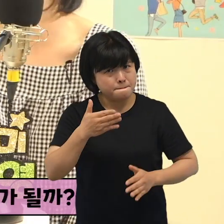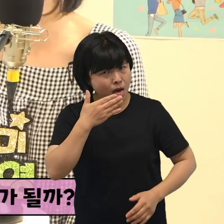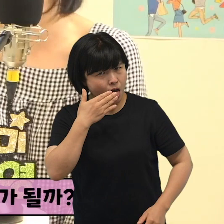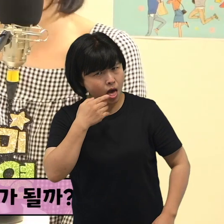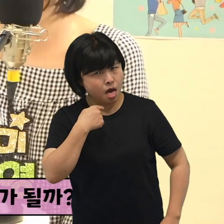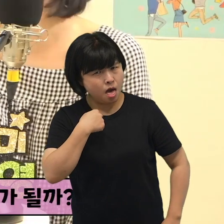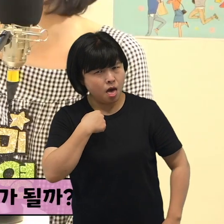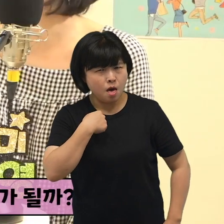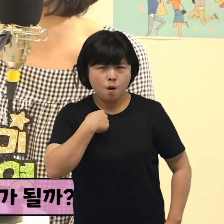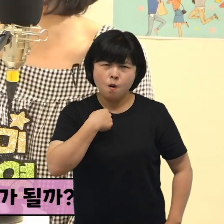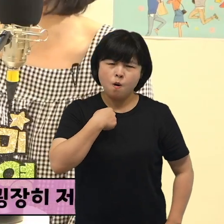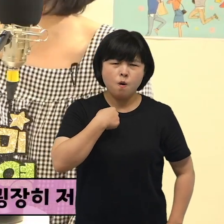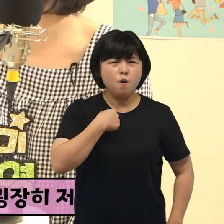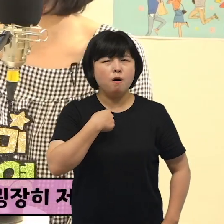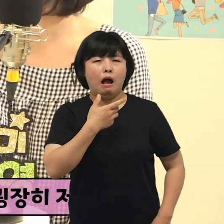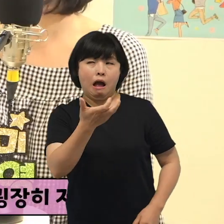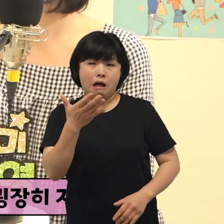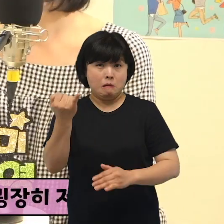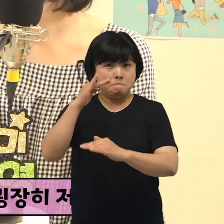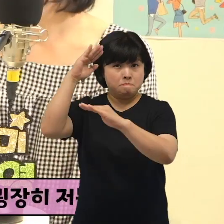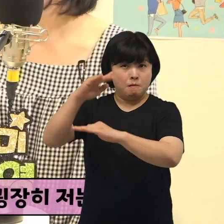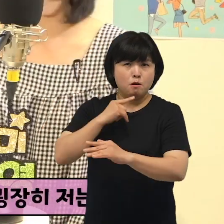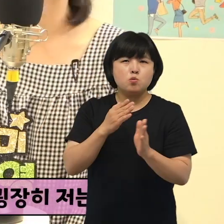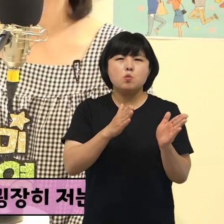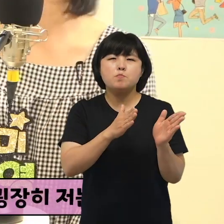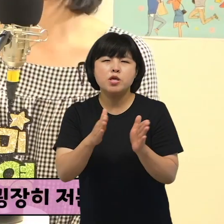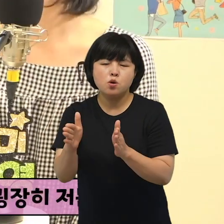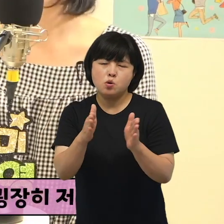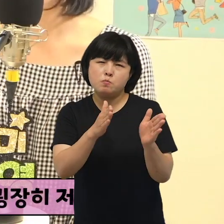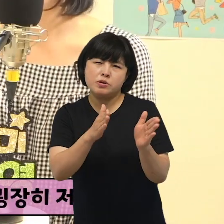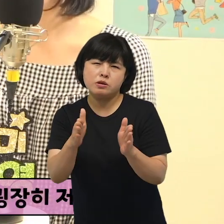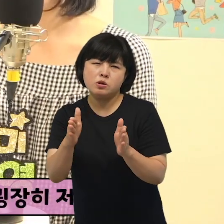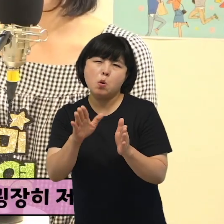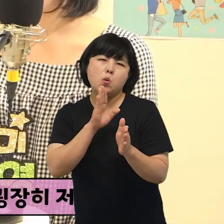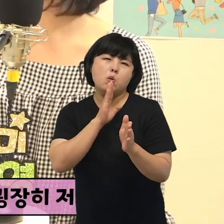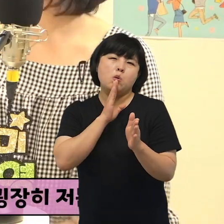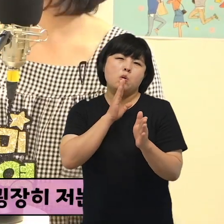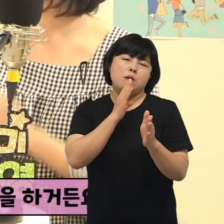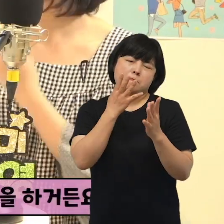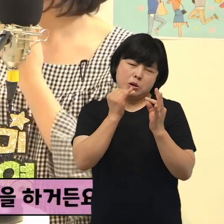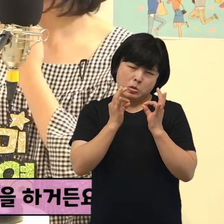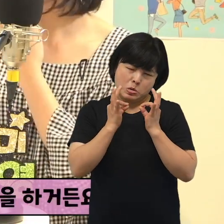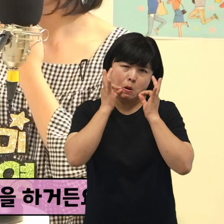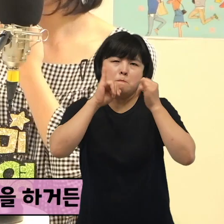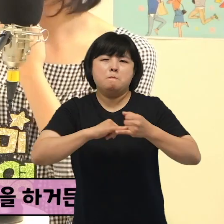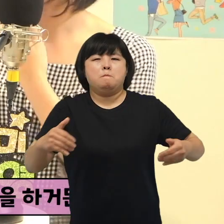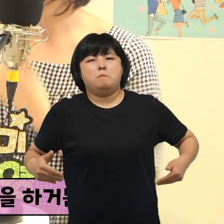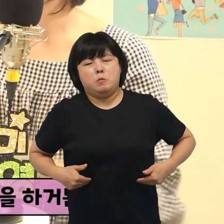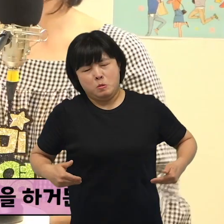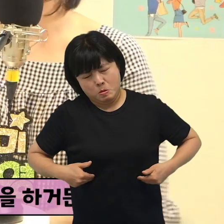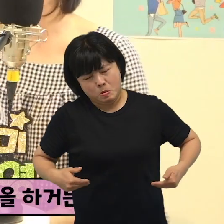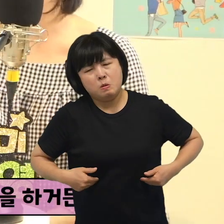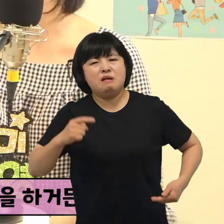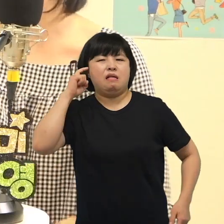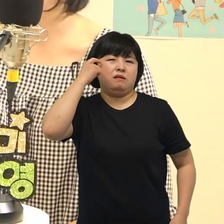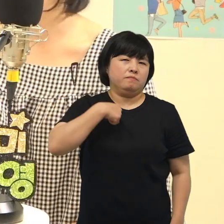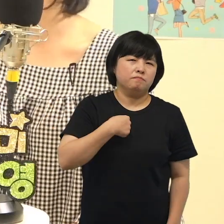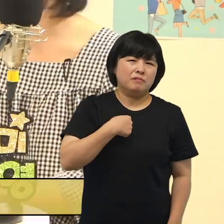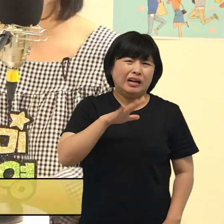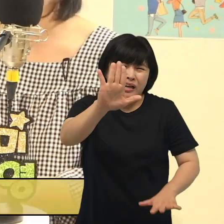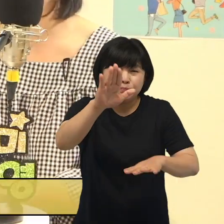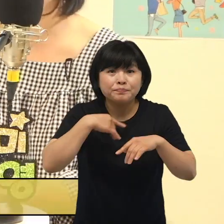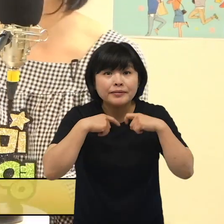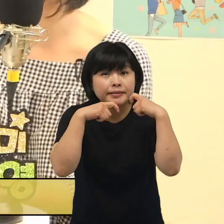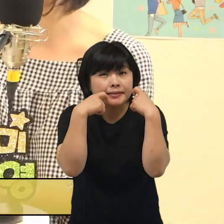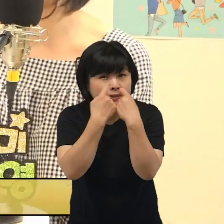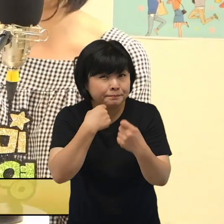달라지. 준비가 될까? 그쵸. 그 정현님이 말씀하신 그 준비라는 게 굉장히 저는 많은 노력이 수반되어야 된다고 맞아요. 하거든요.